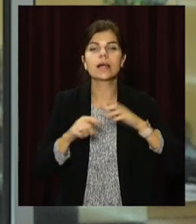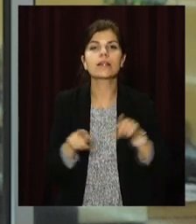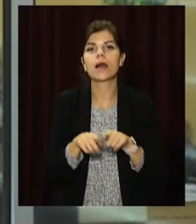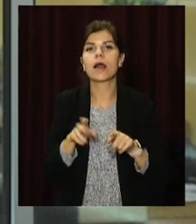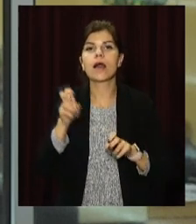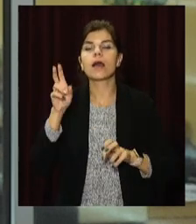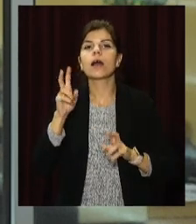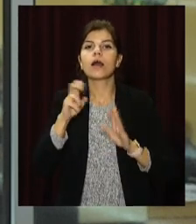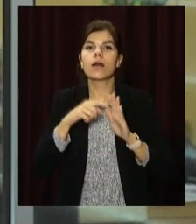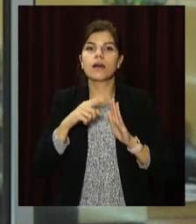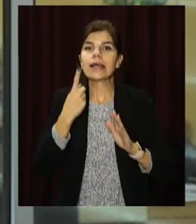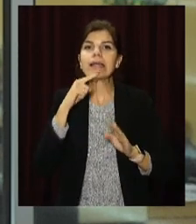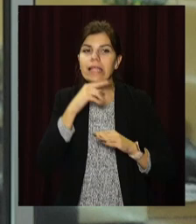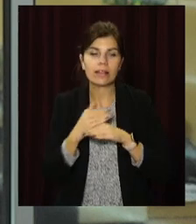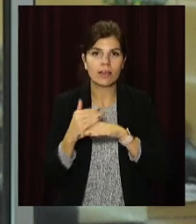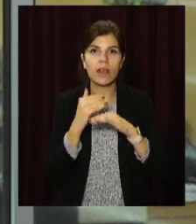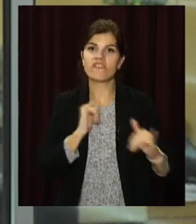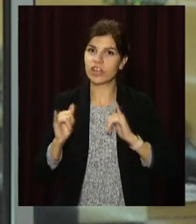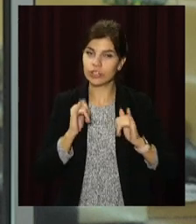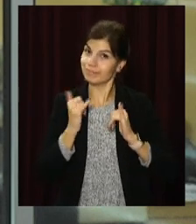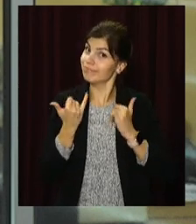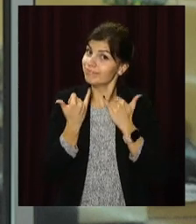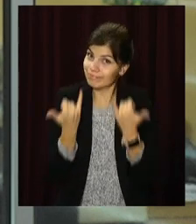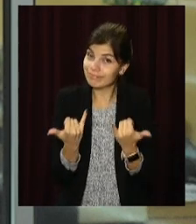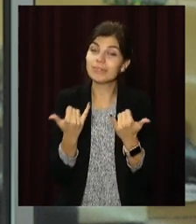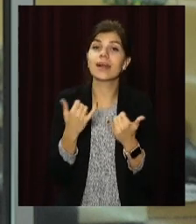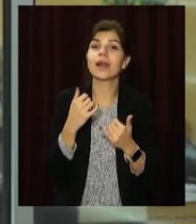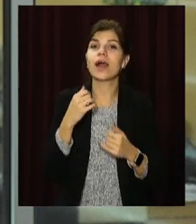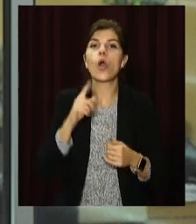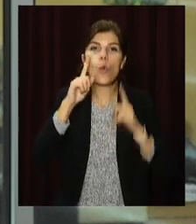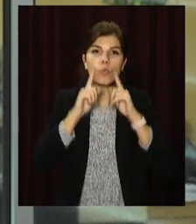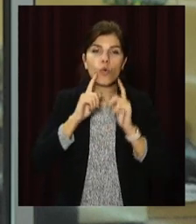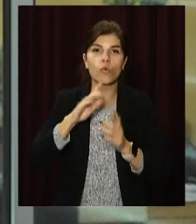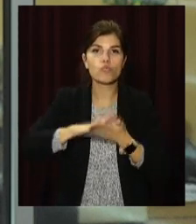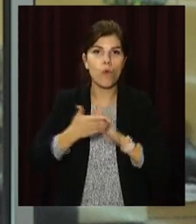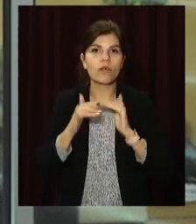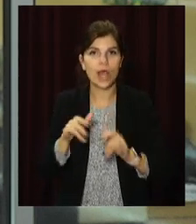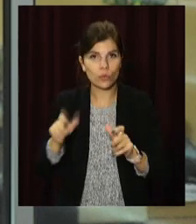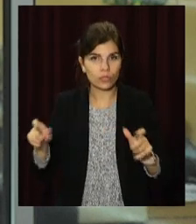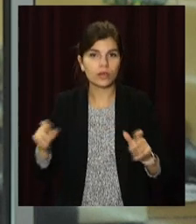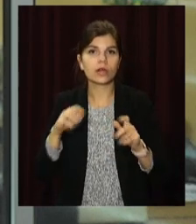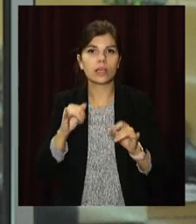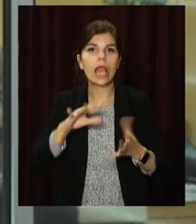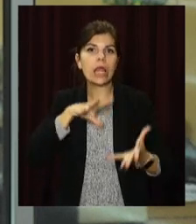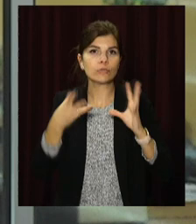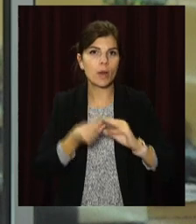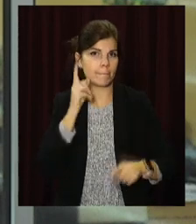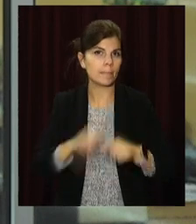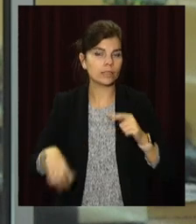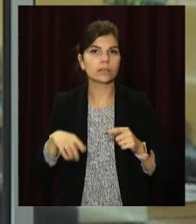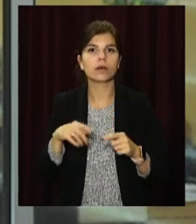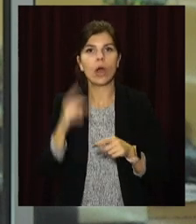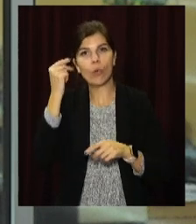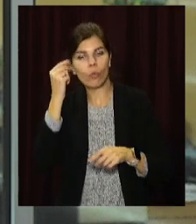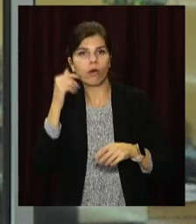максимальна результативність. У ЦНАП Південного району осучаснили внутрішнє оздоблення та замінили техніку. Після ремонту отримати